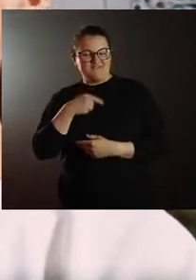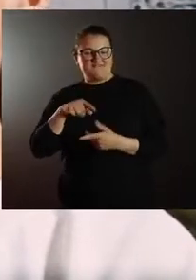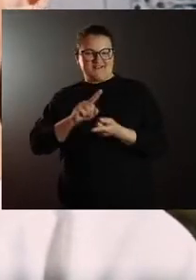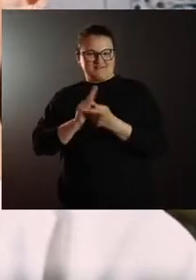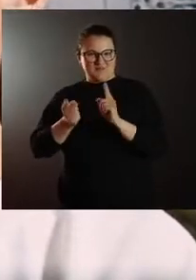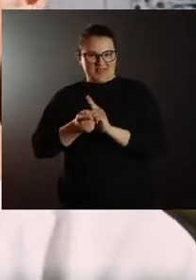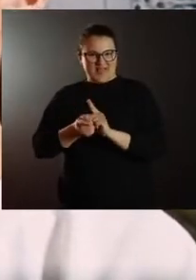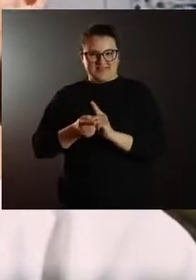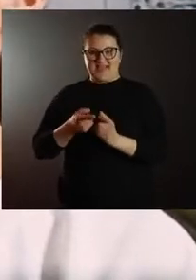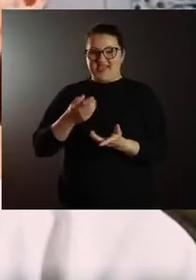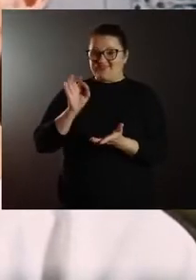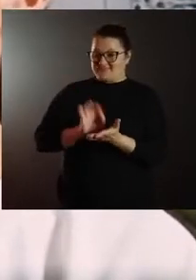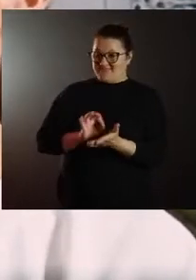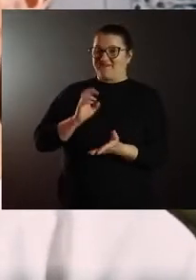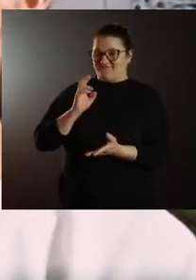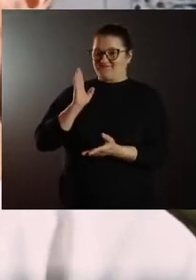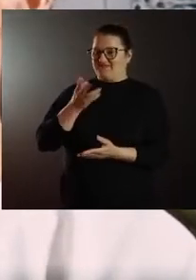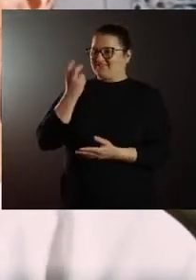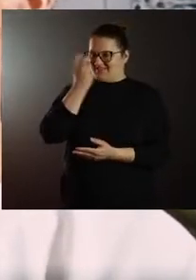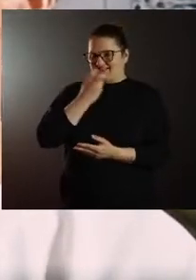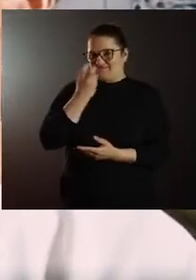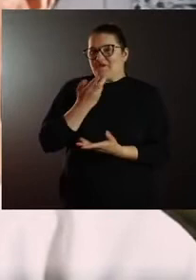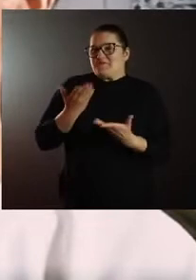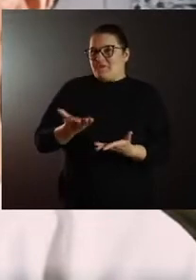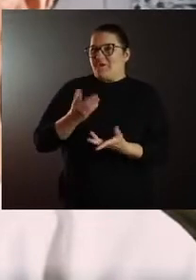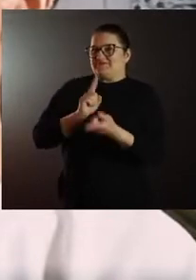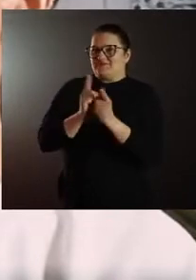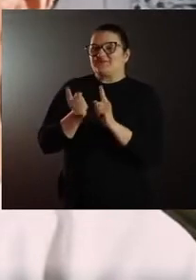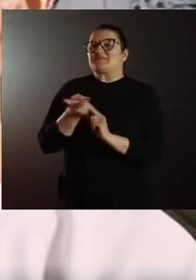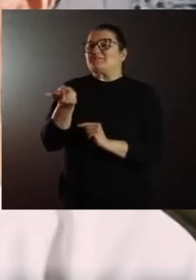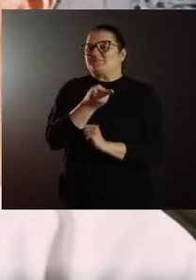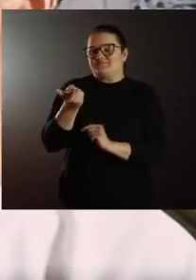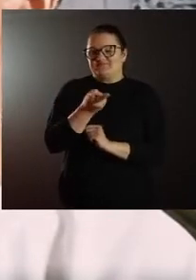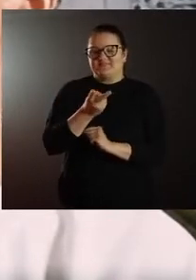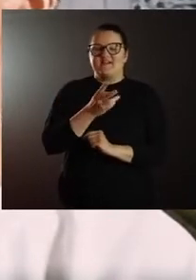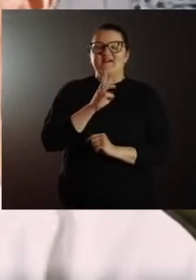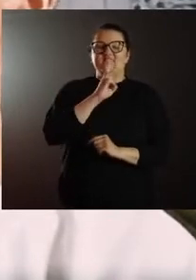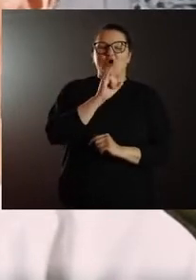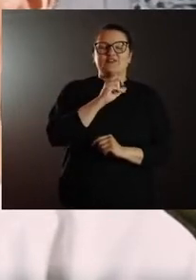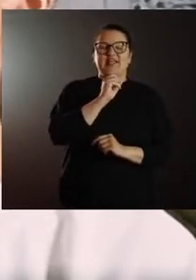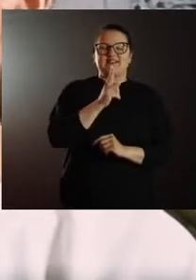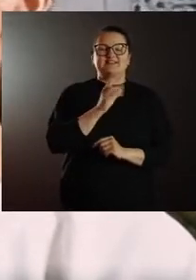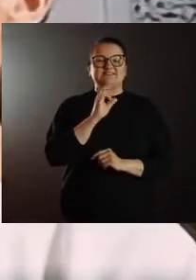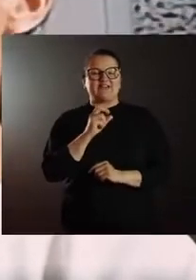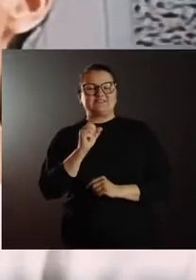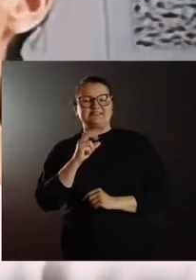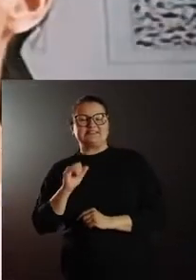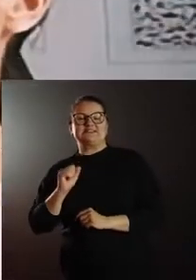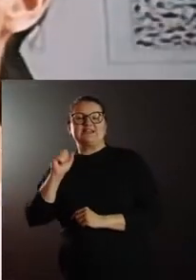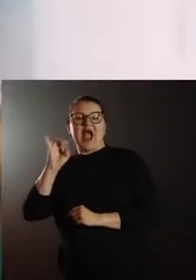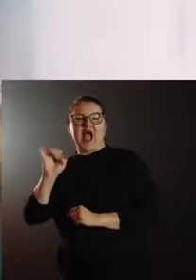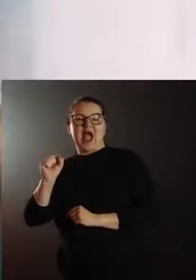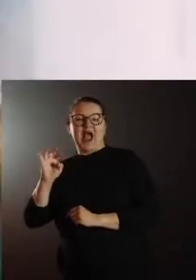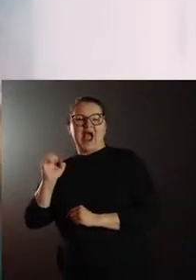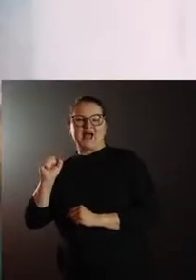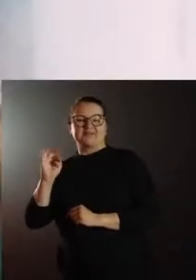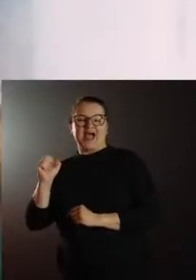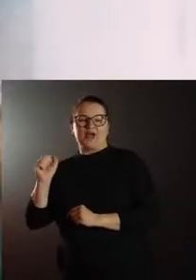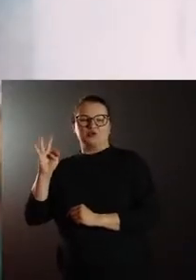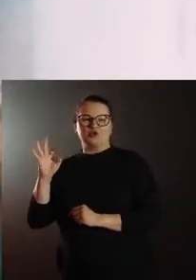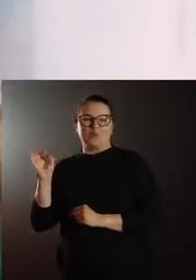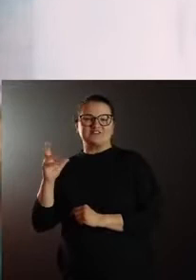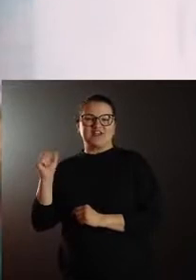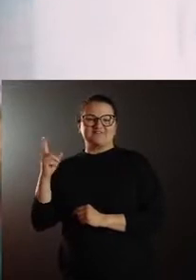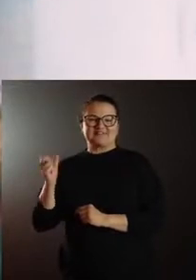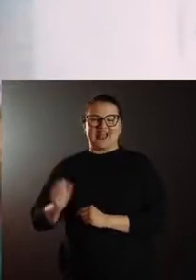dom idealny dla pod względem dostosowania potem dom